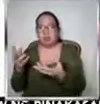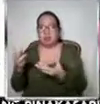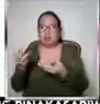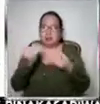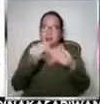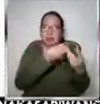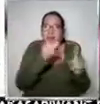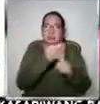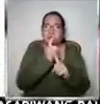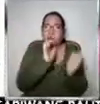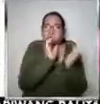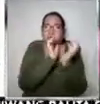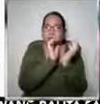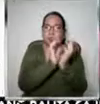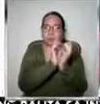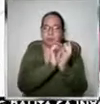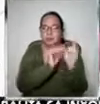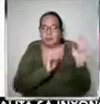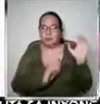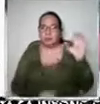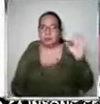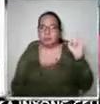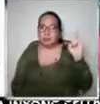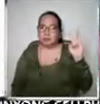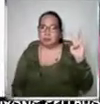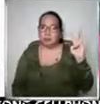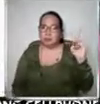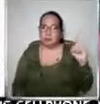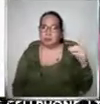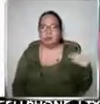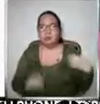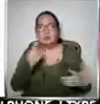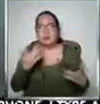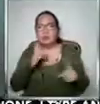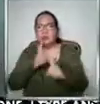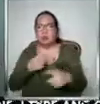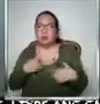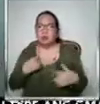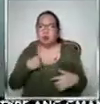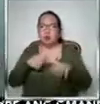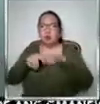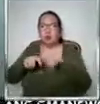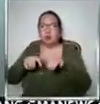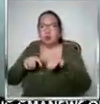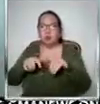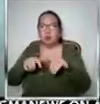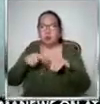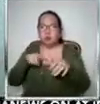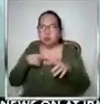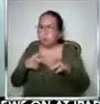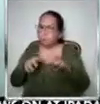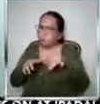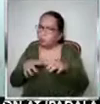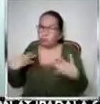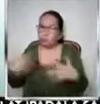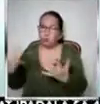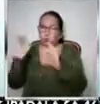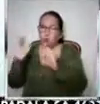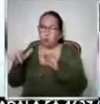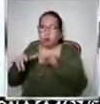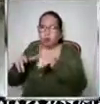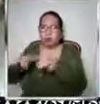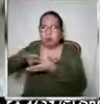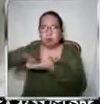ako ng vulnerable PWD. Patingin nga po ng pamilyo. April 18 pa yan. Anong barangay kayo